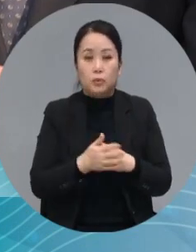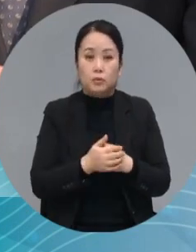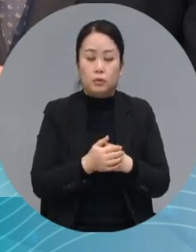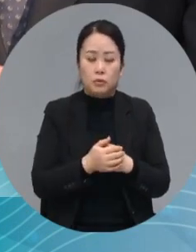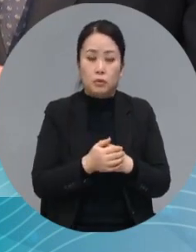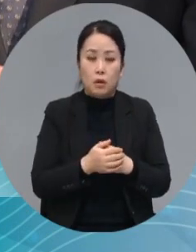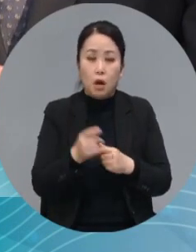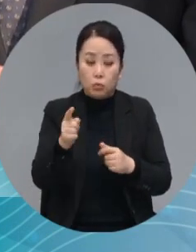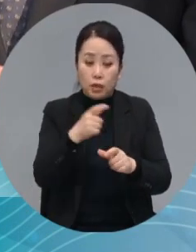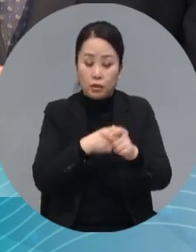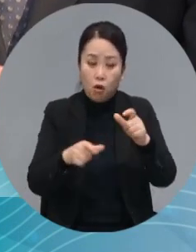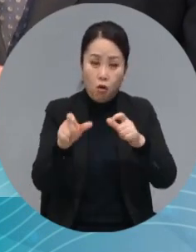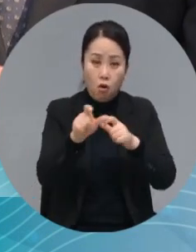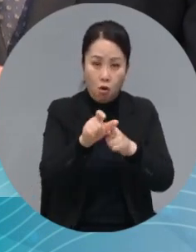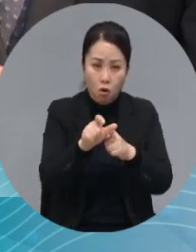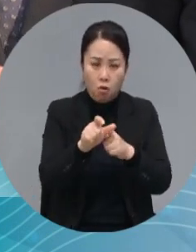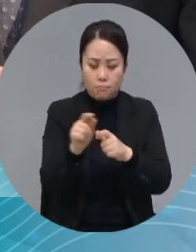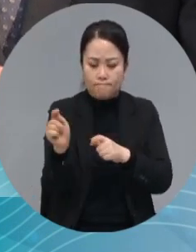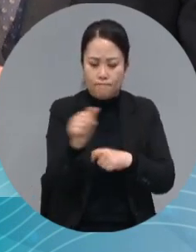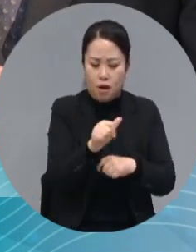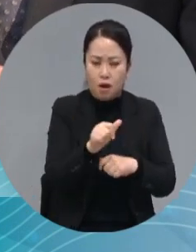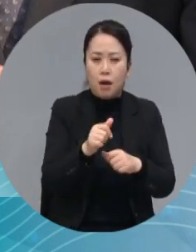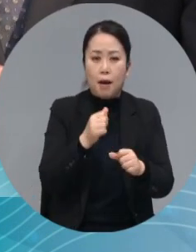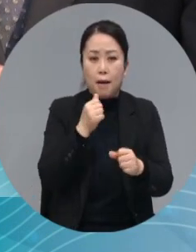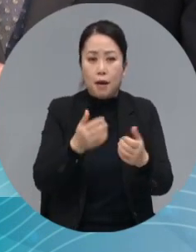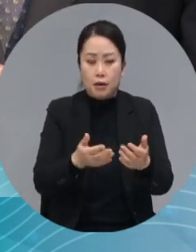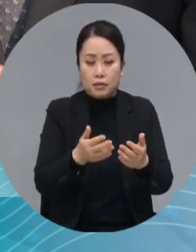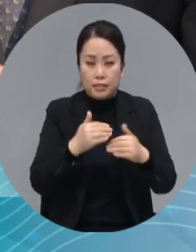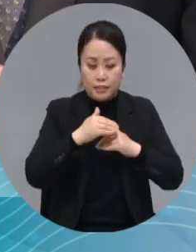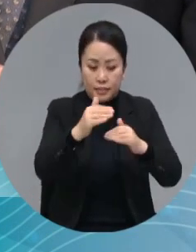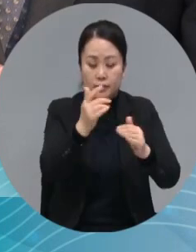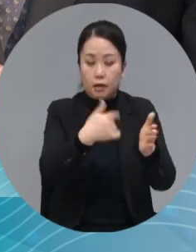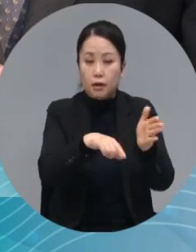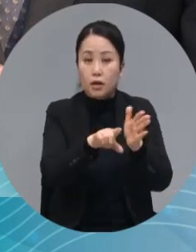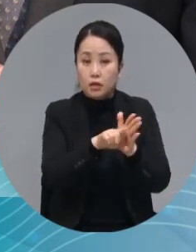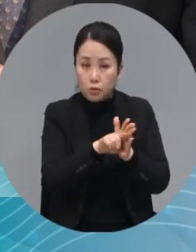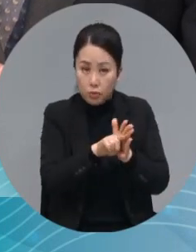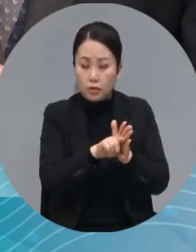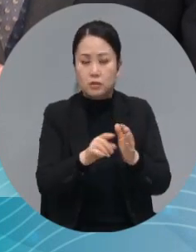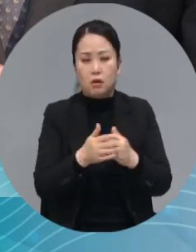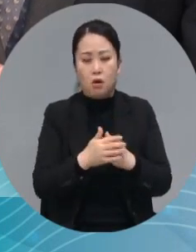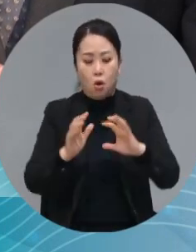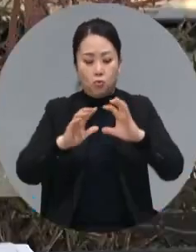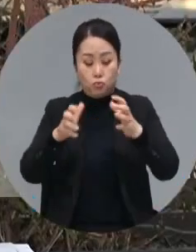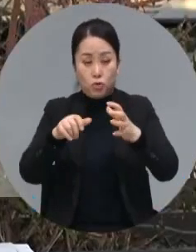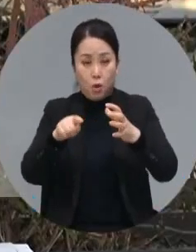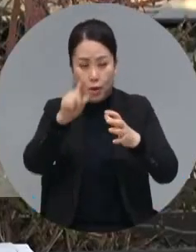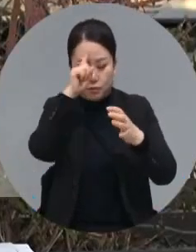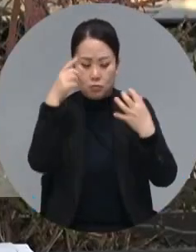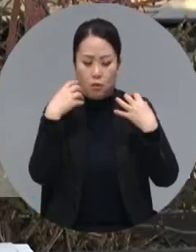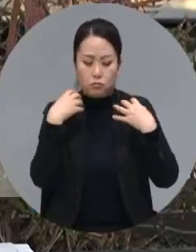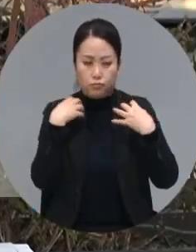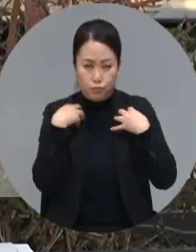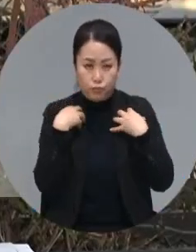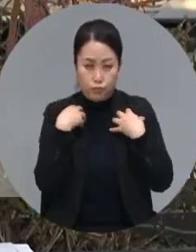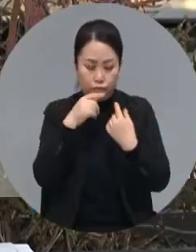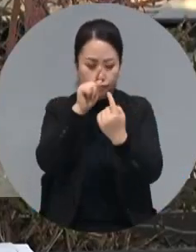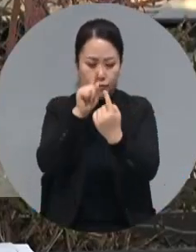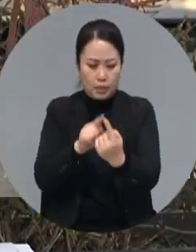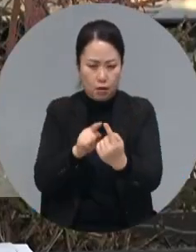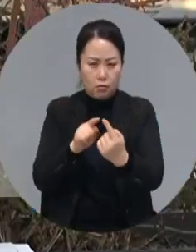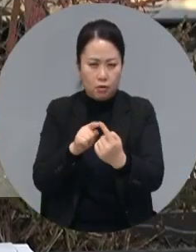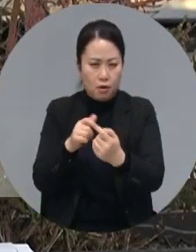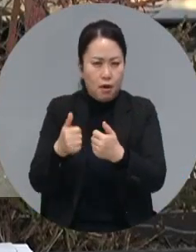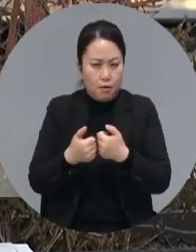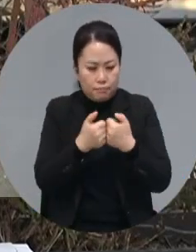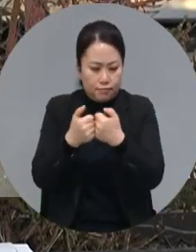우리가 좀 더 여기에 속도를 붙이기 위해서 더 국가와 정부를 상대로 협의를